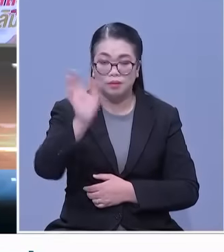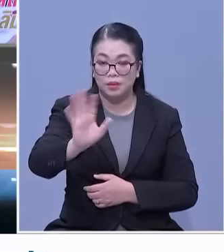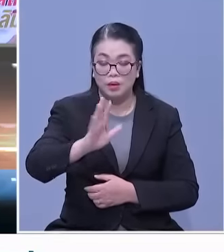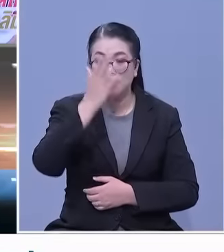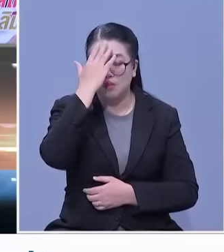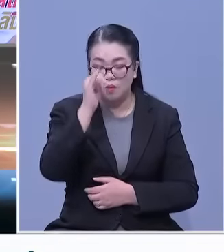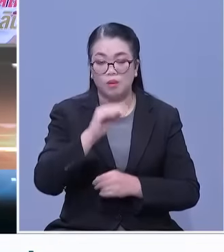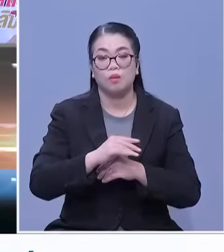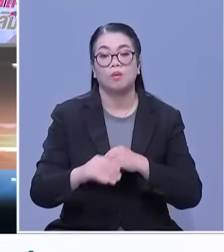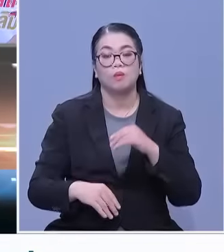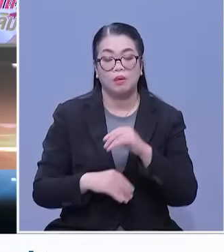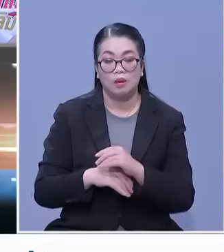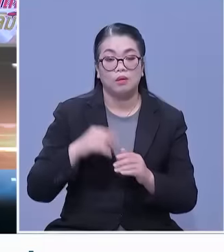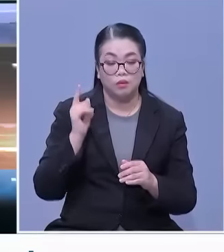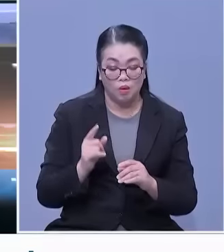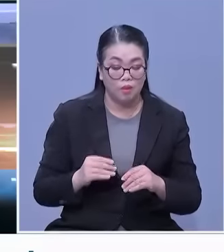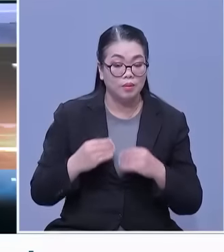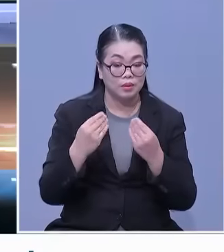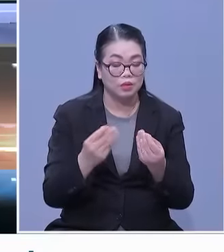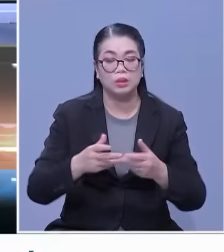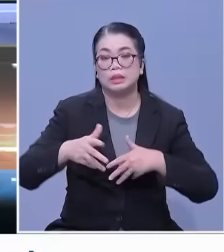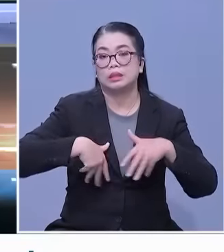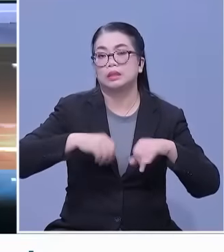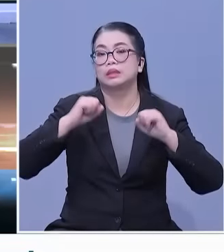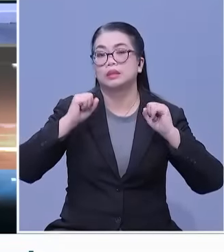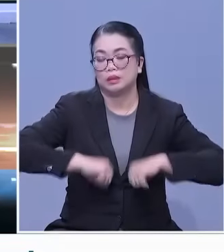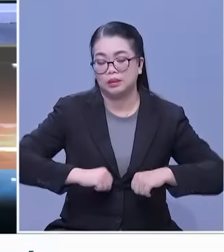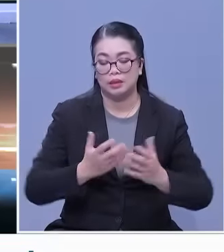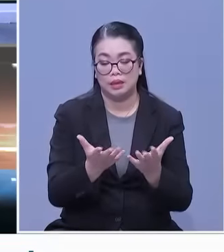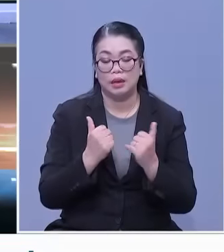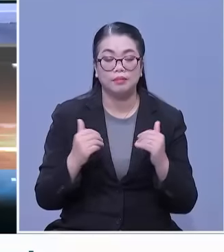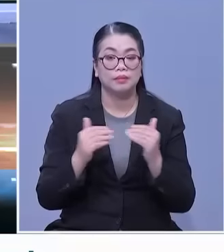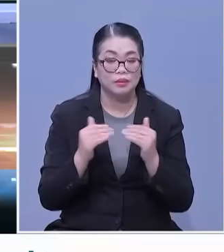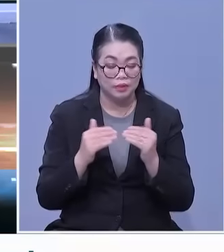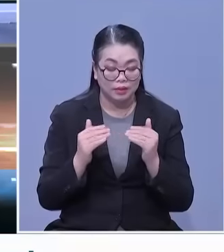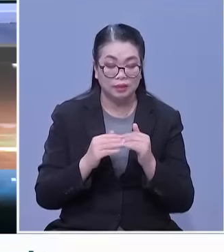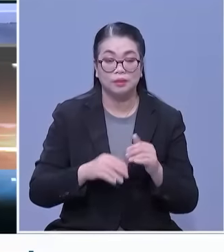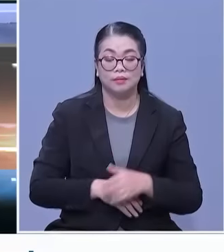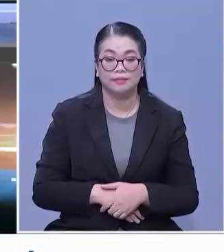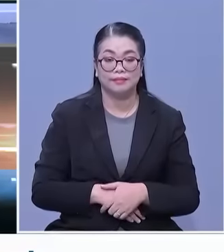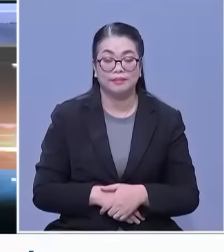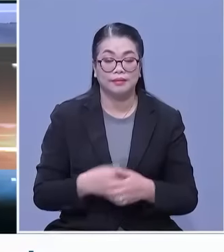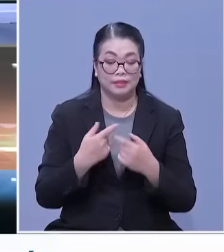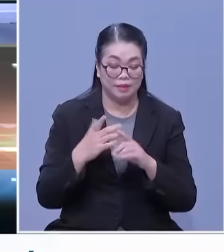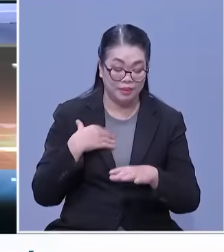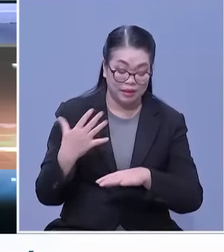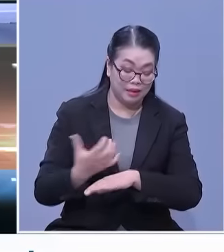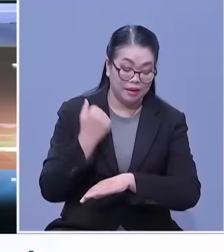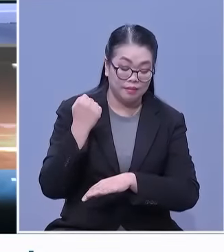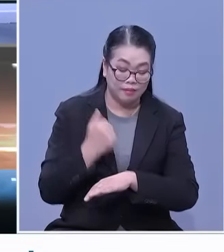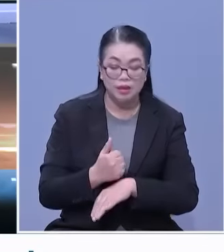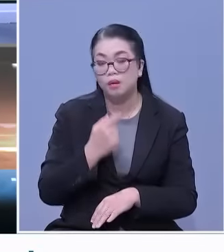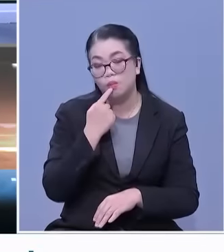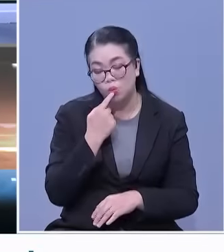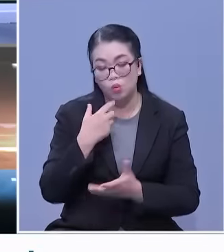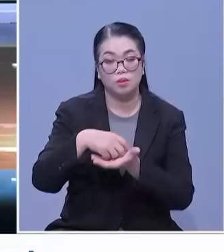เพราะว่าเป็นโครงการที่ต้องการให้ประชาชนยืนยันตัวตนรับสิทธิเท่านั้นครับแต่ว่ามีบุคคลทางการเมืองอีก 1ท่านออกมาพูดถึง